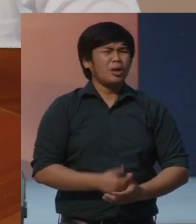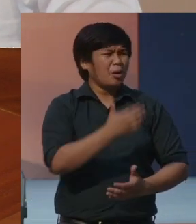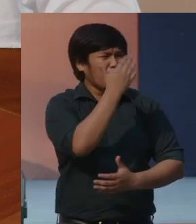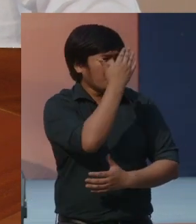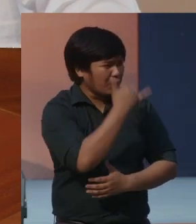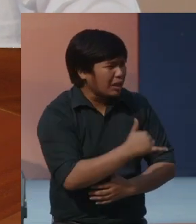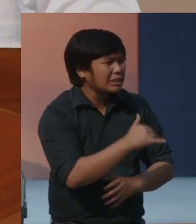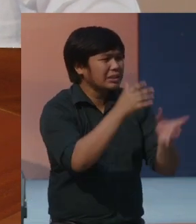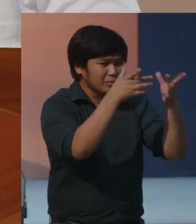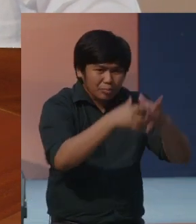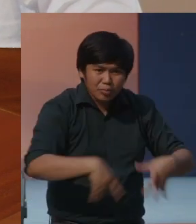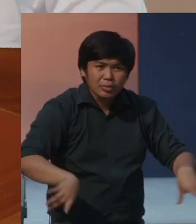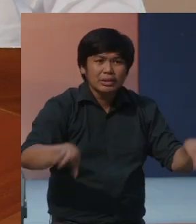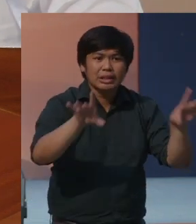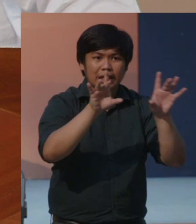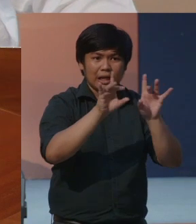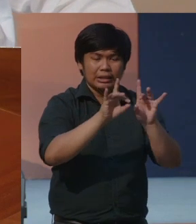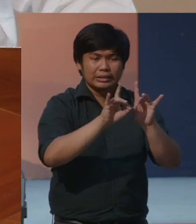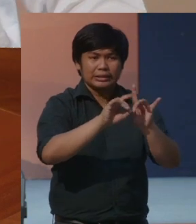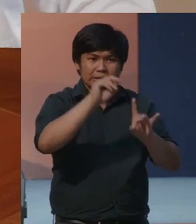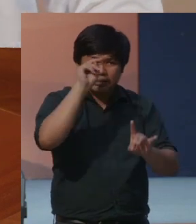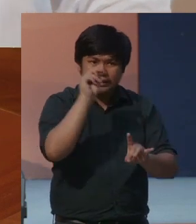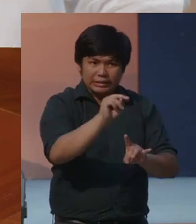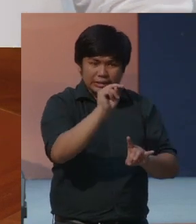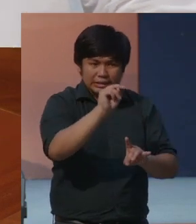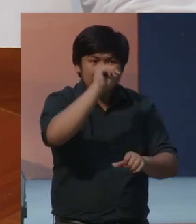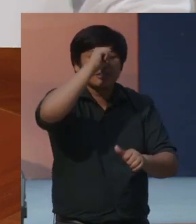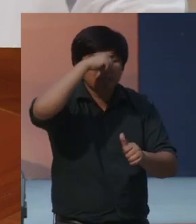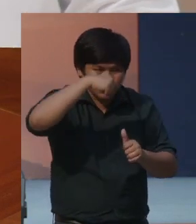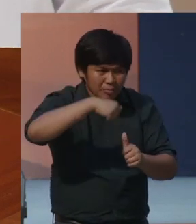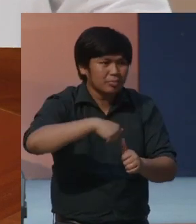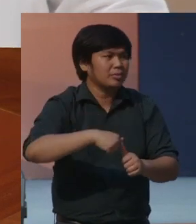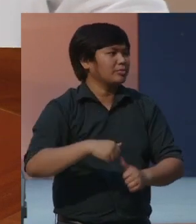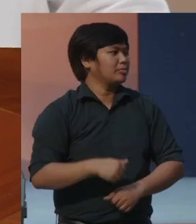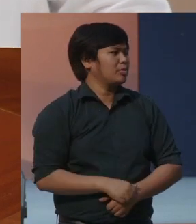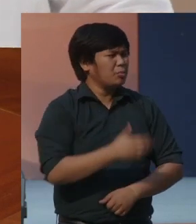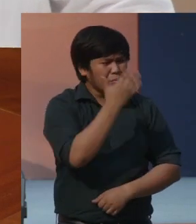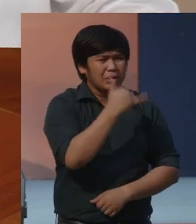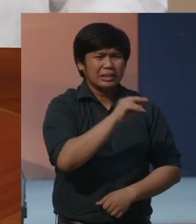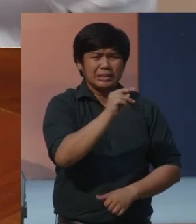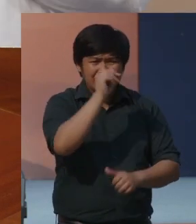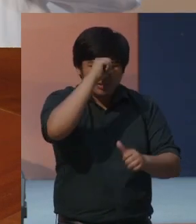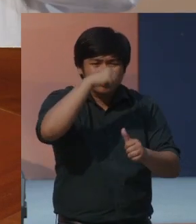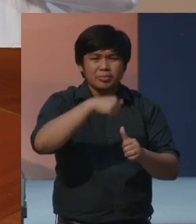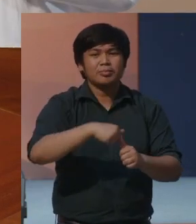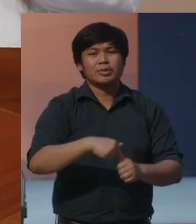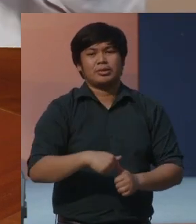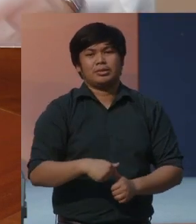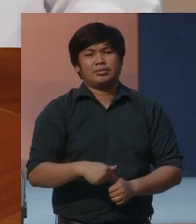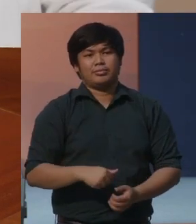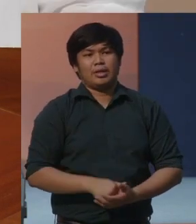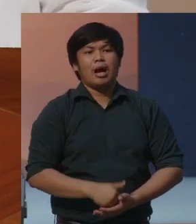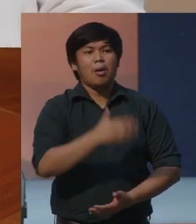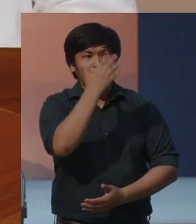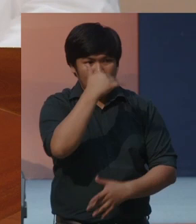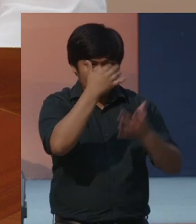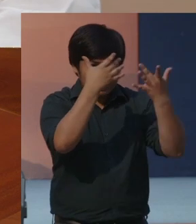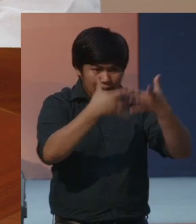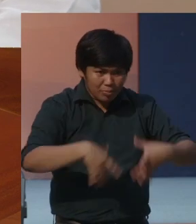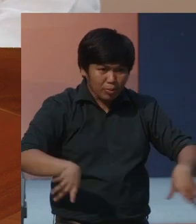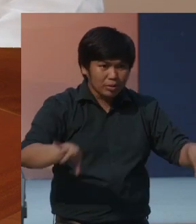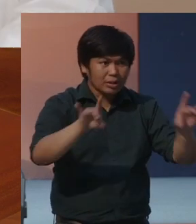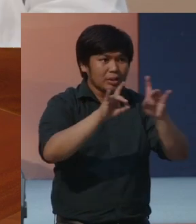ba importante ang tamang alaala sa Diyos? Bakit importante na